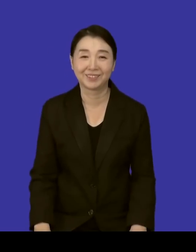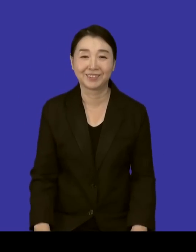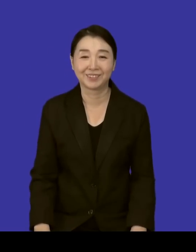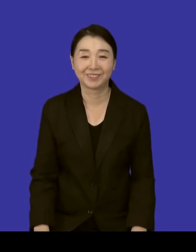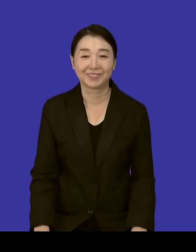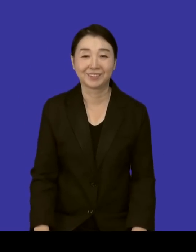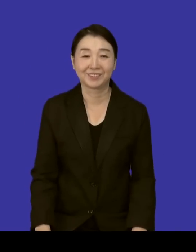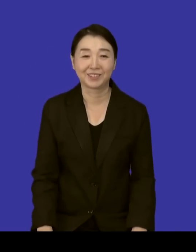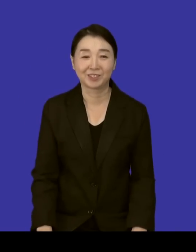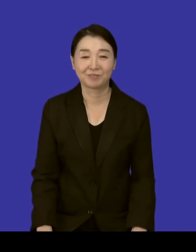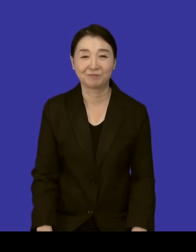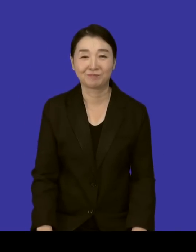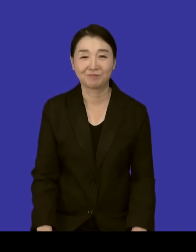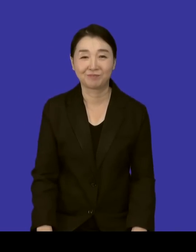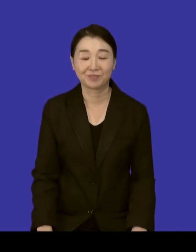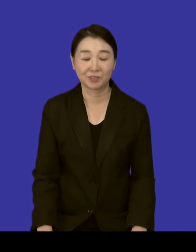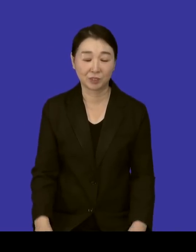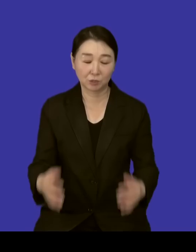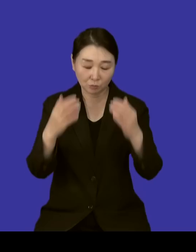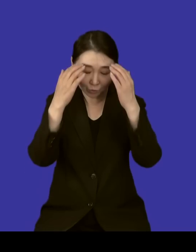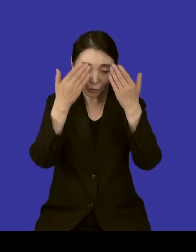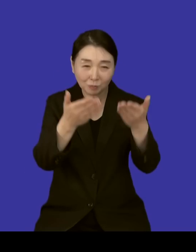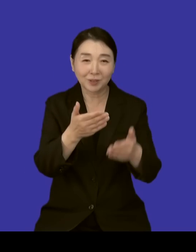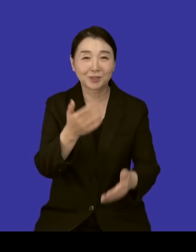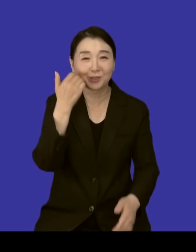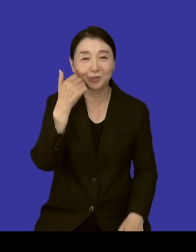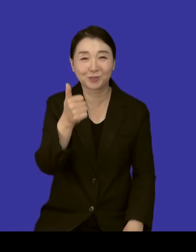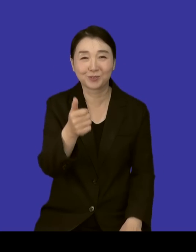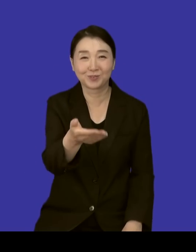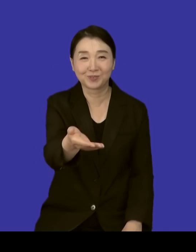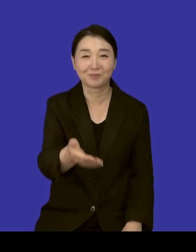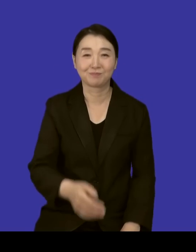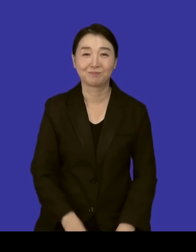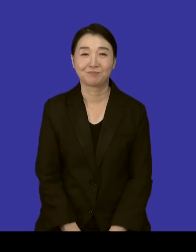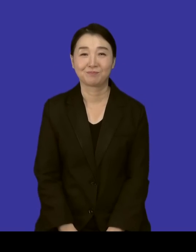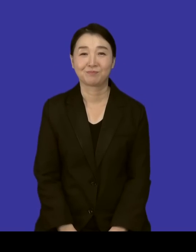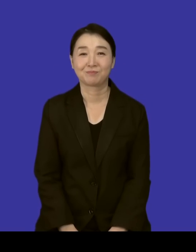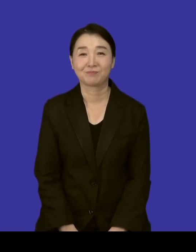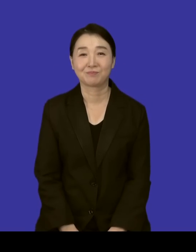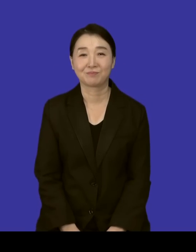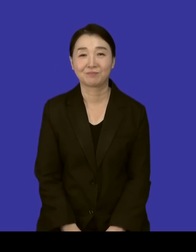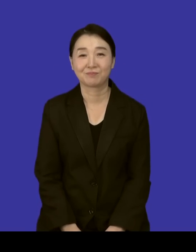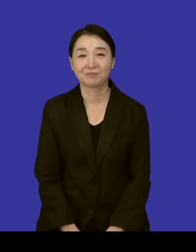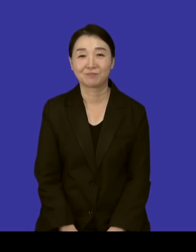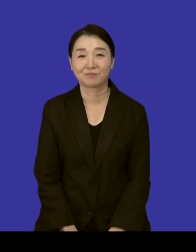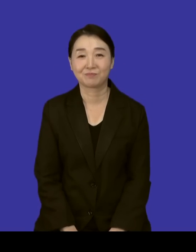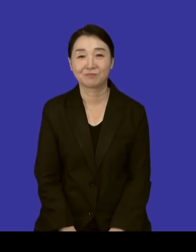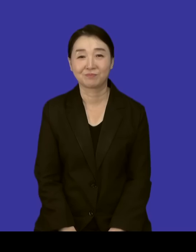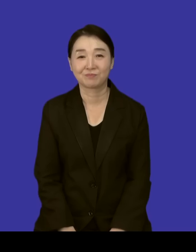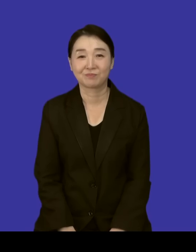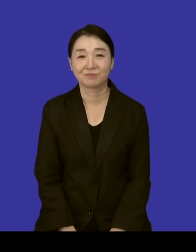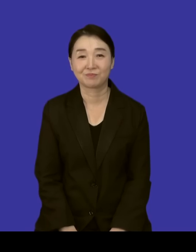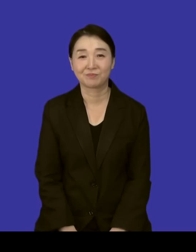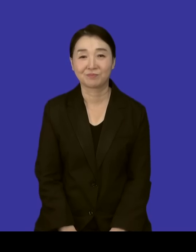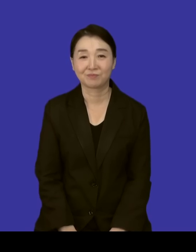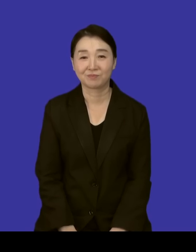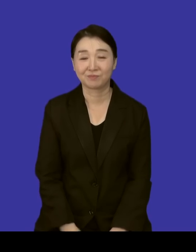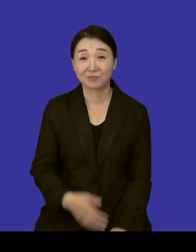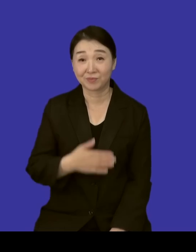야, 우리 가정에서 늘 고통받고 있는 우리 범준 형제. 네. 근데 이제 저는